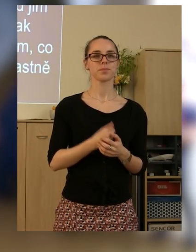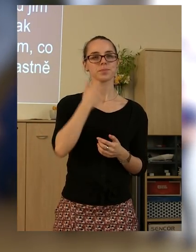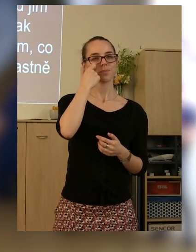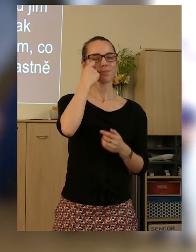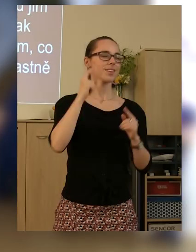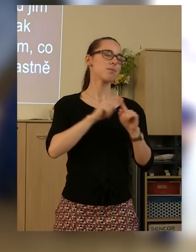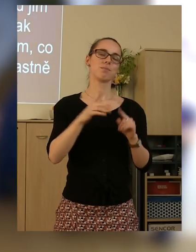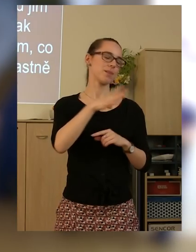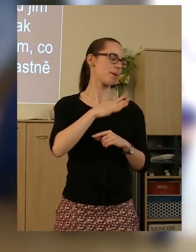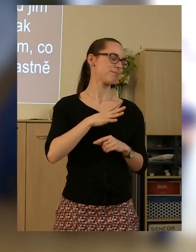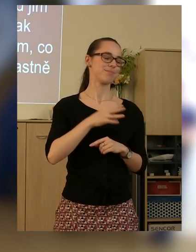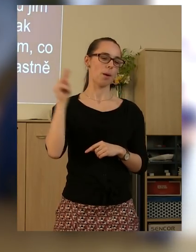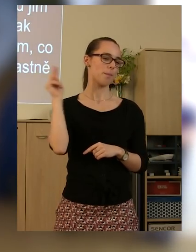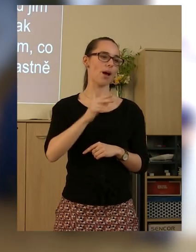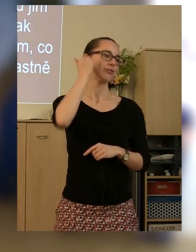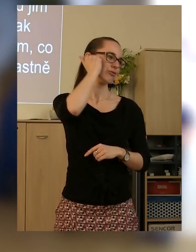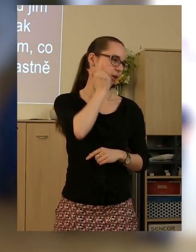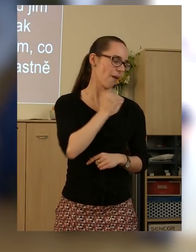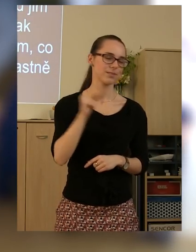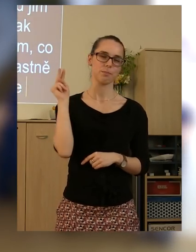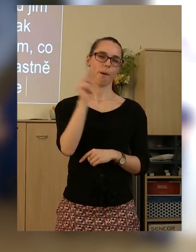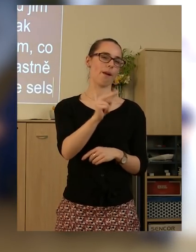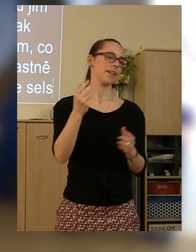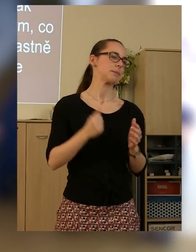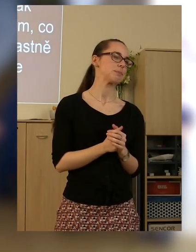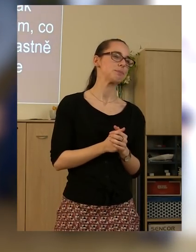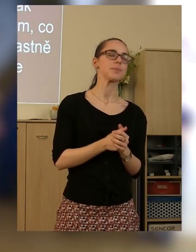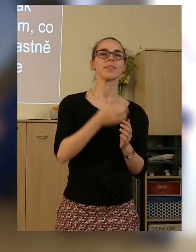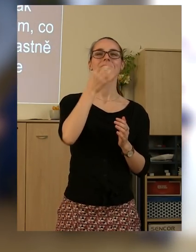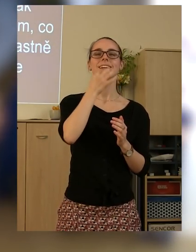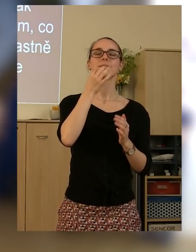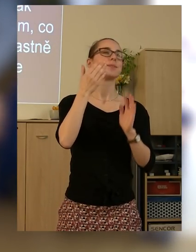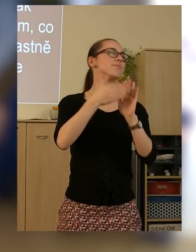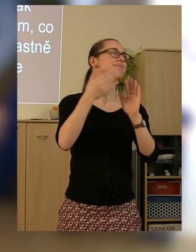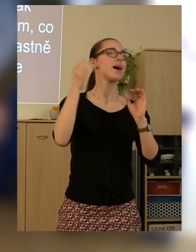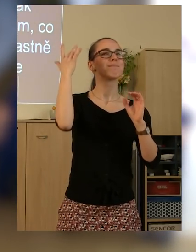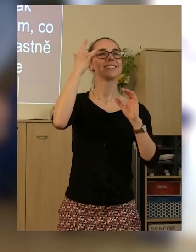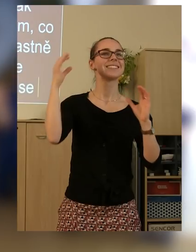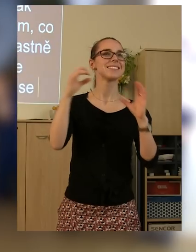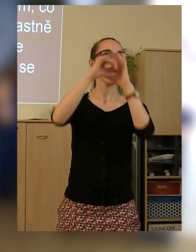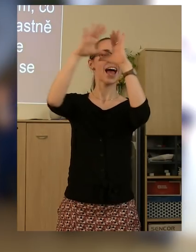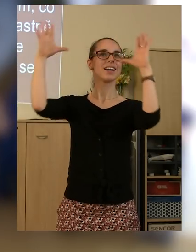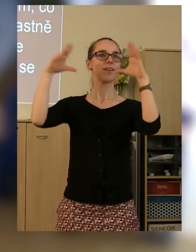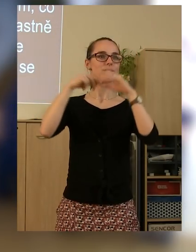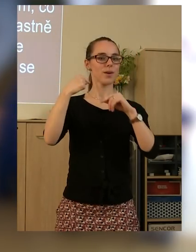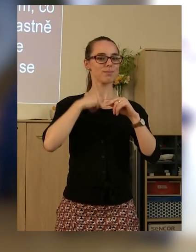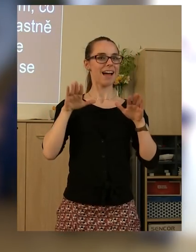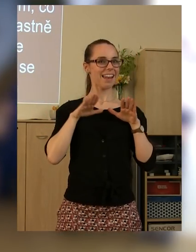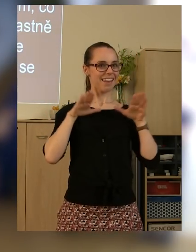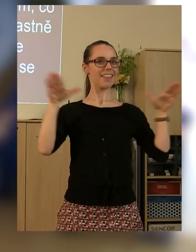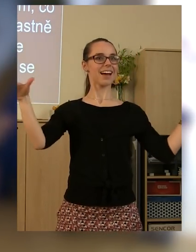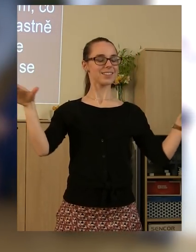selským rozumem, tak když se vám zdá o tom, že letíte letadlem,